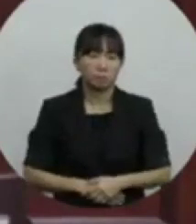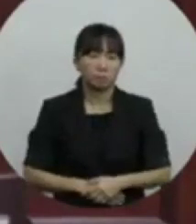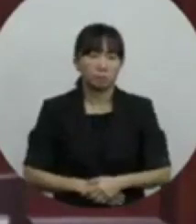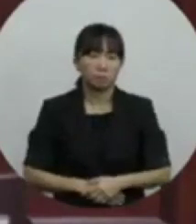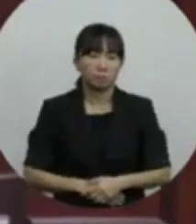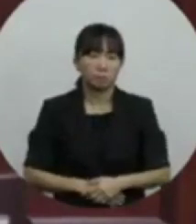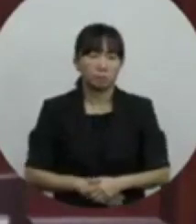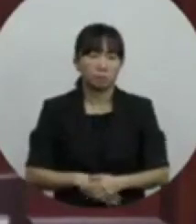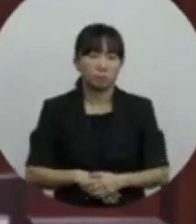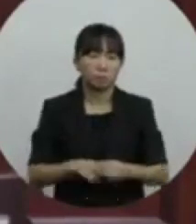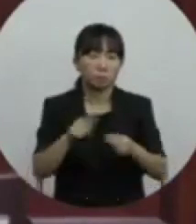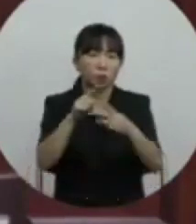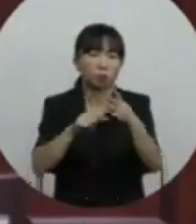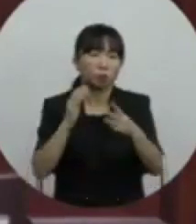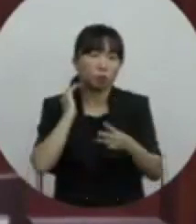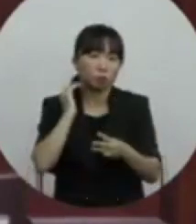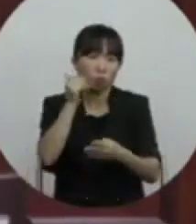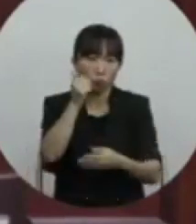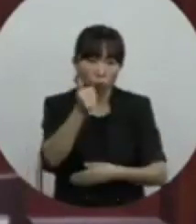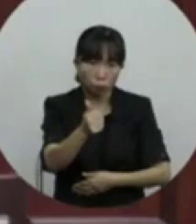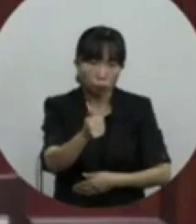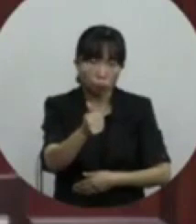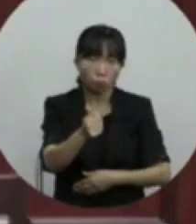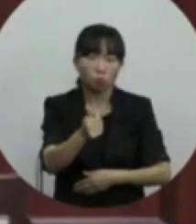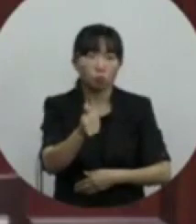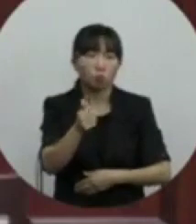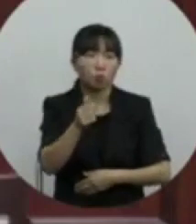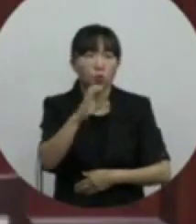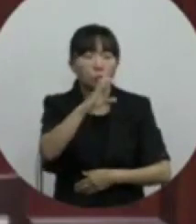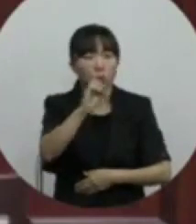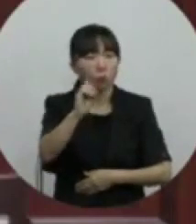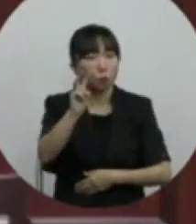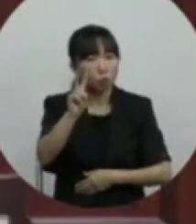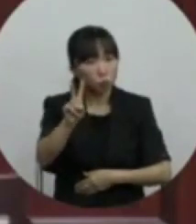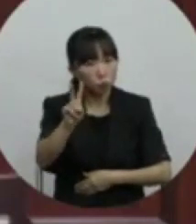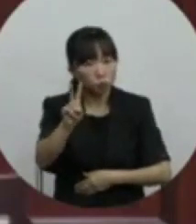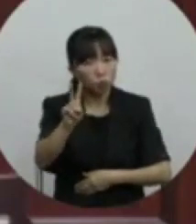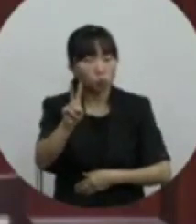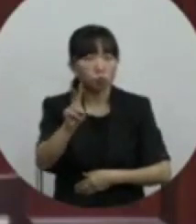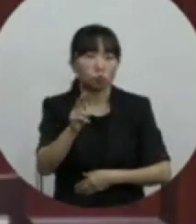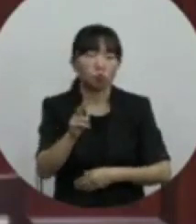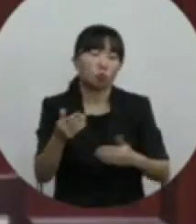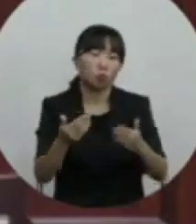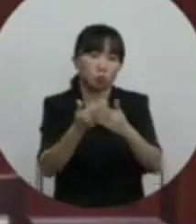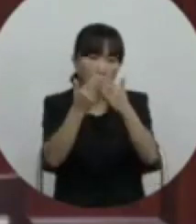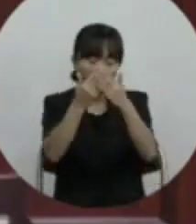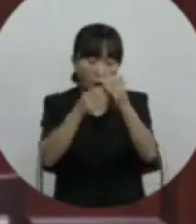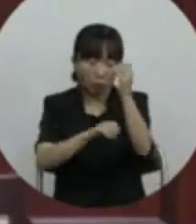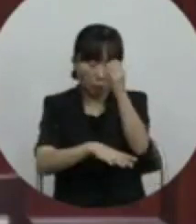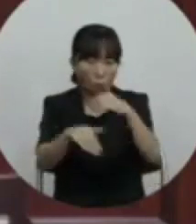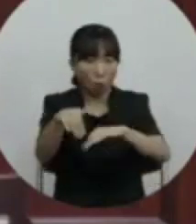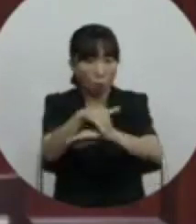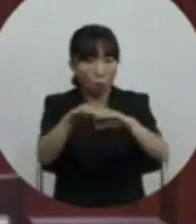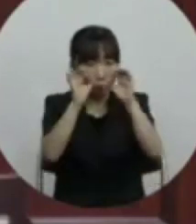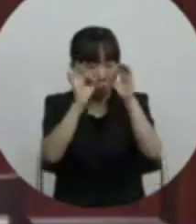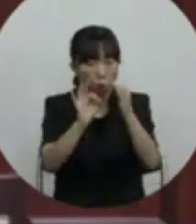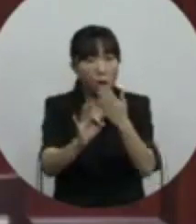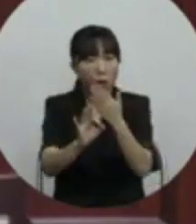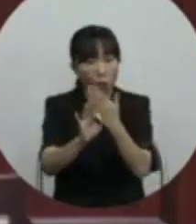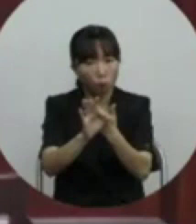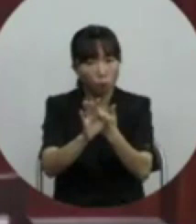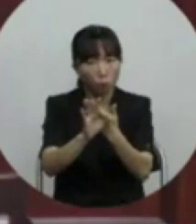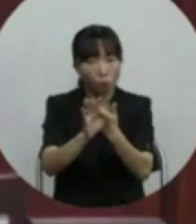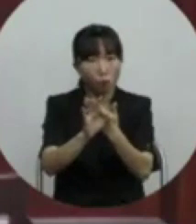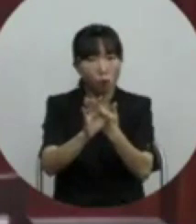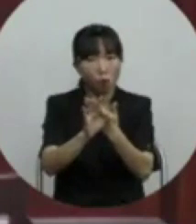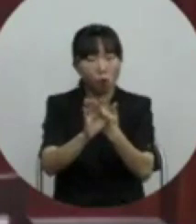네, 윤석열 정부의 탄소 중립 녹색 성장 기본 계획을 보면 연도별 온실가스 감축